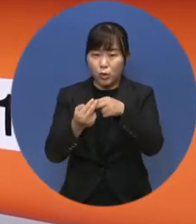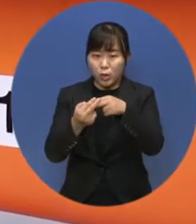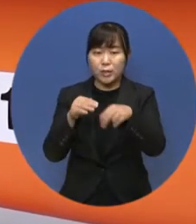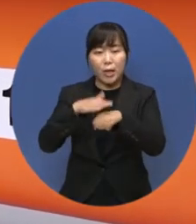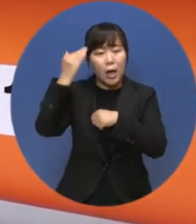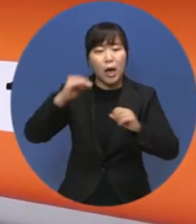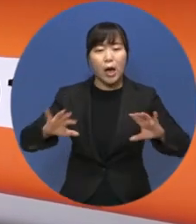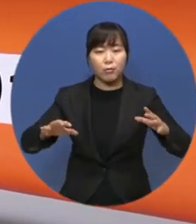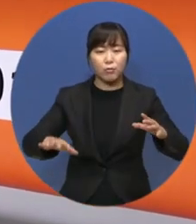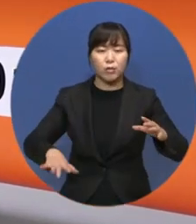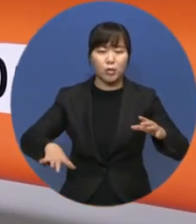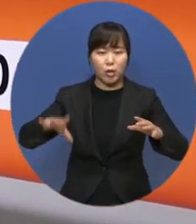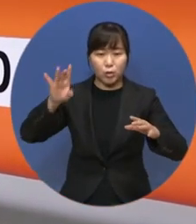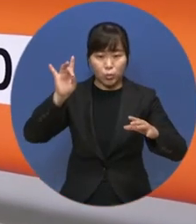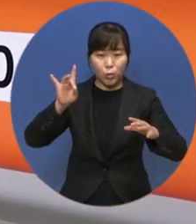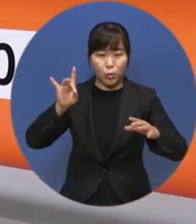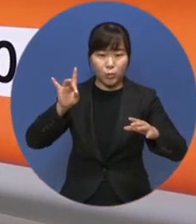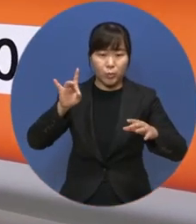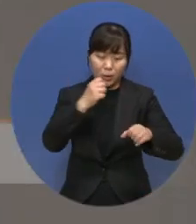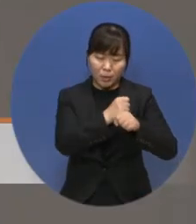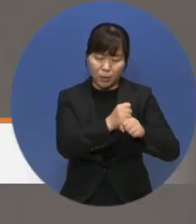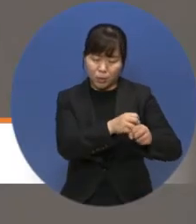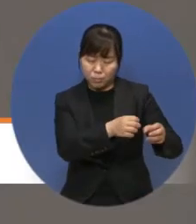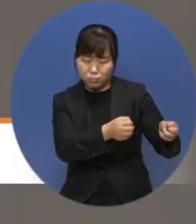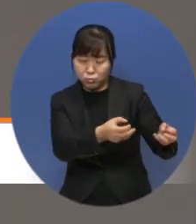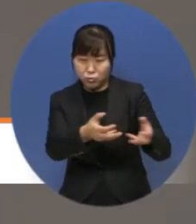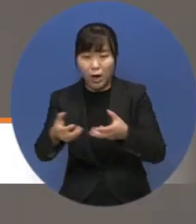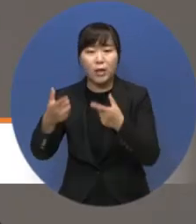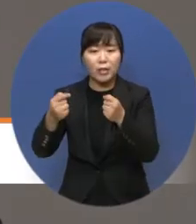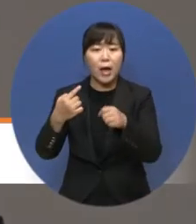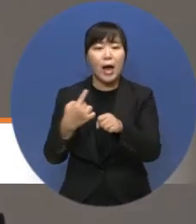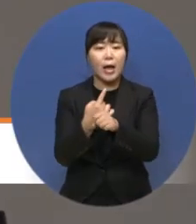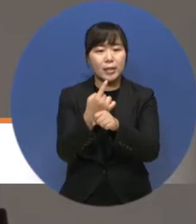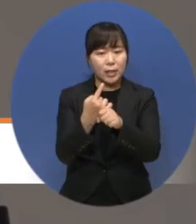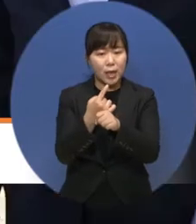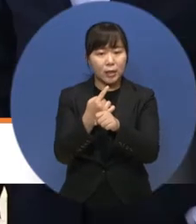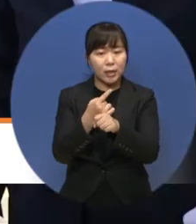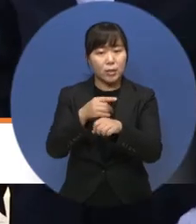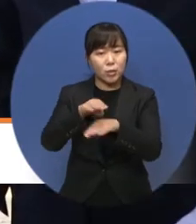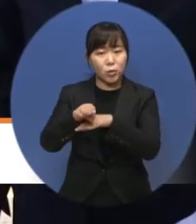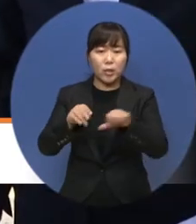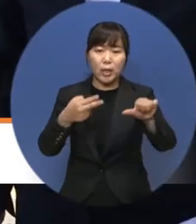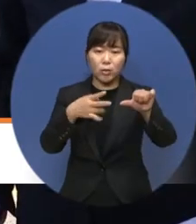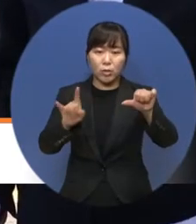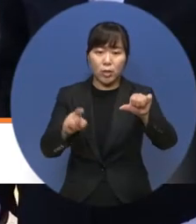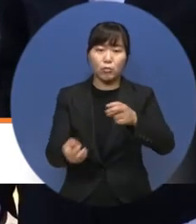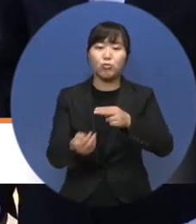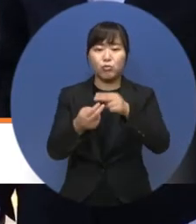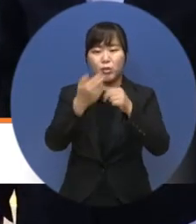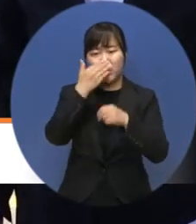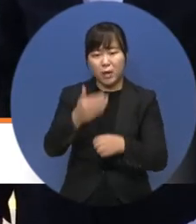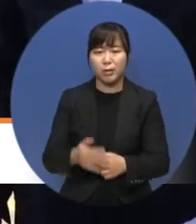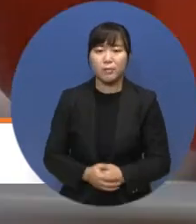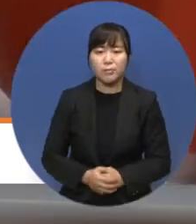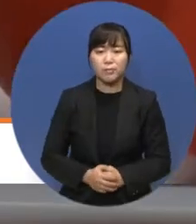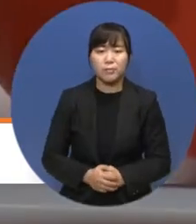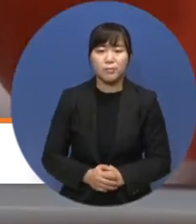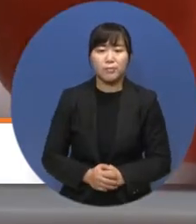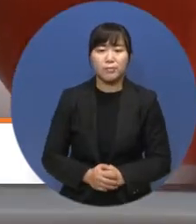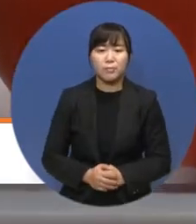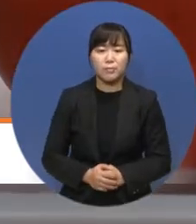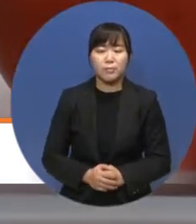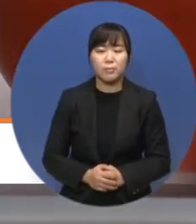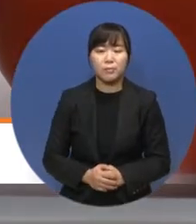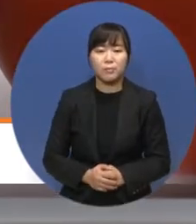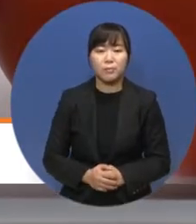국내 최초 원스톱 시스템으로 1시간에 승용차 5대를 충전할 수 있습니다.